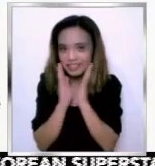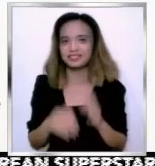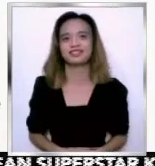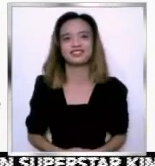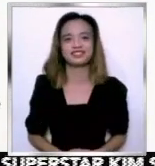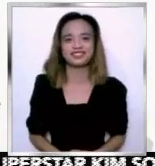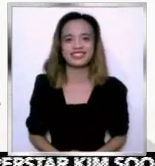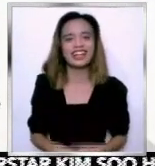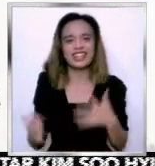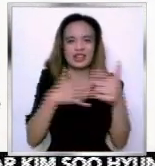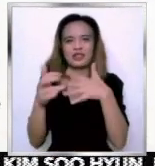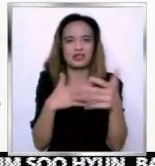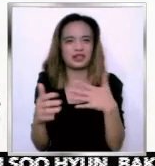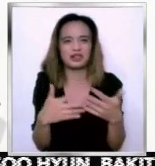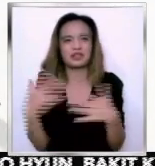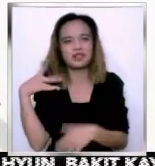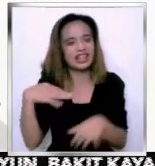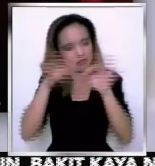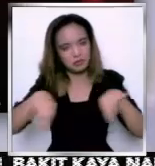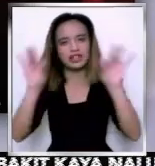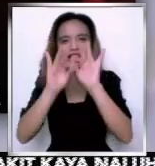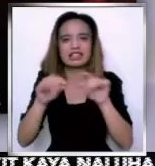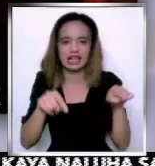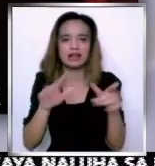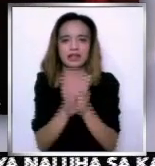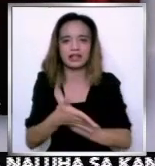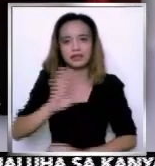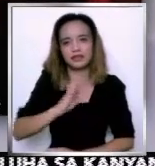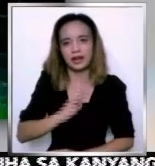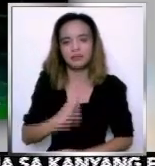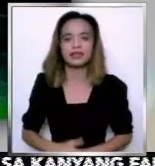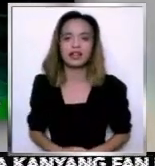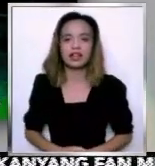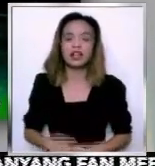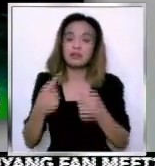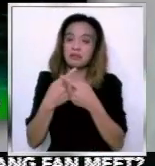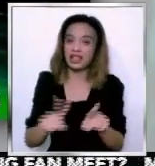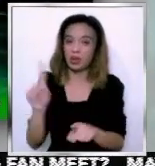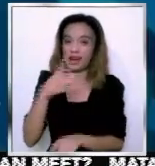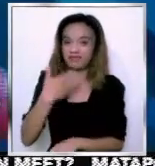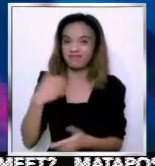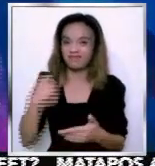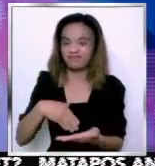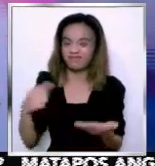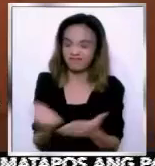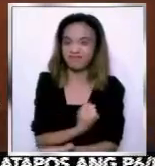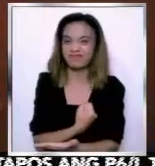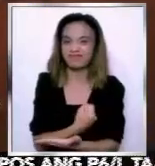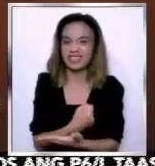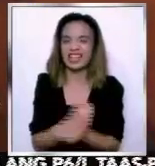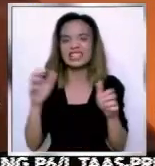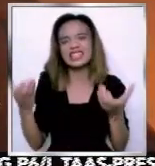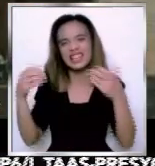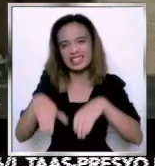Di bali na po maghintay, basta po okay po siya. Ang panghihinayang lang ngayon ni Eunice, ang pagkakataong makita na sana ang